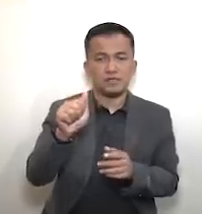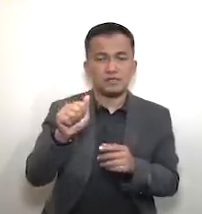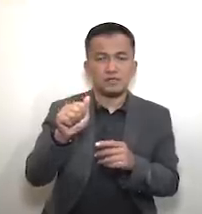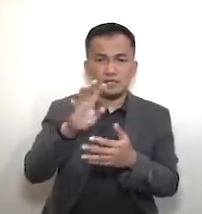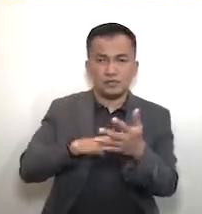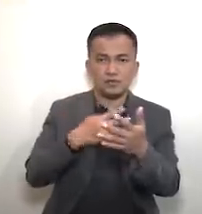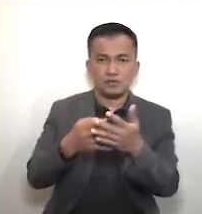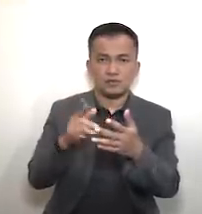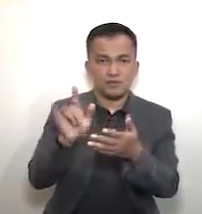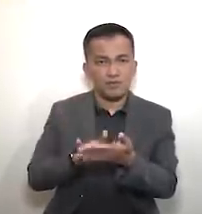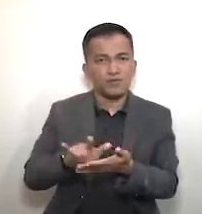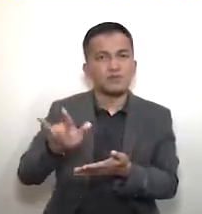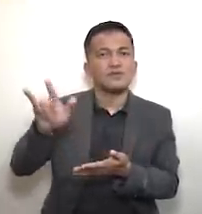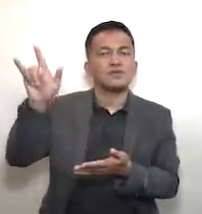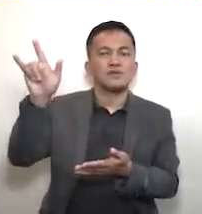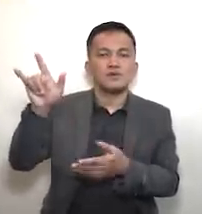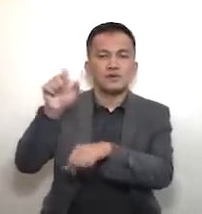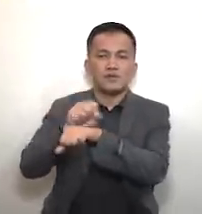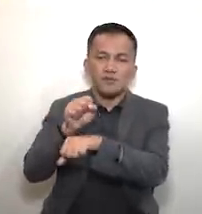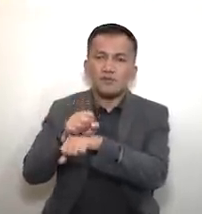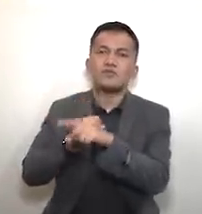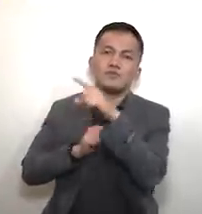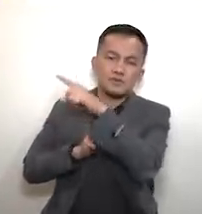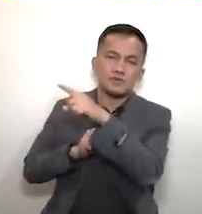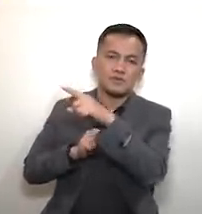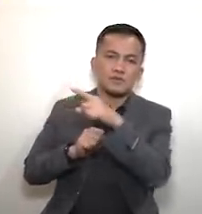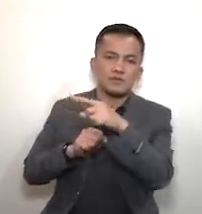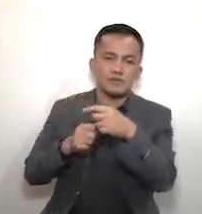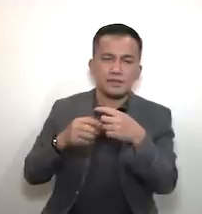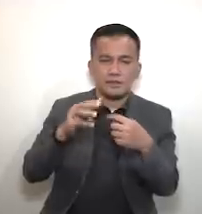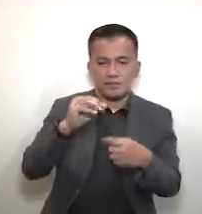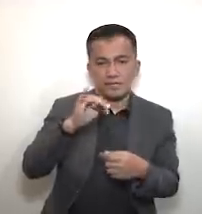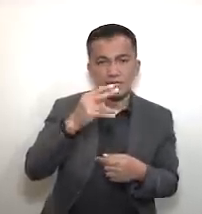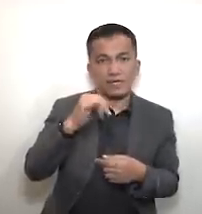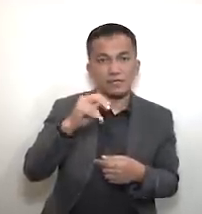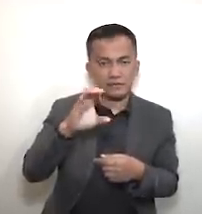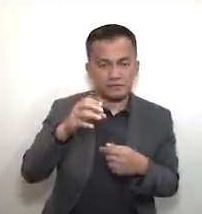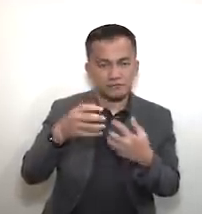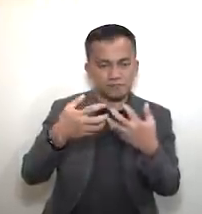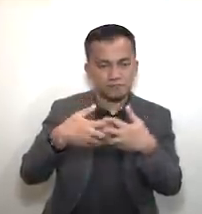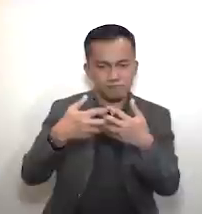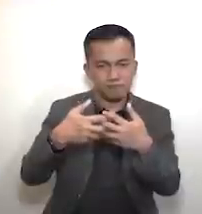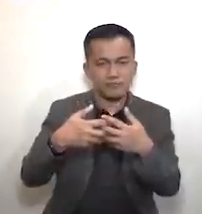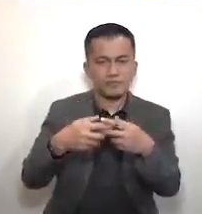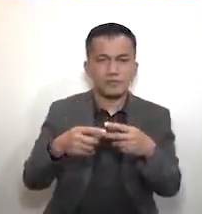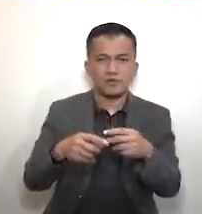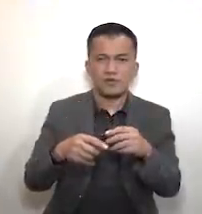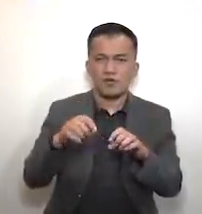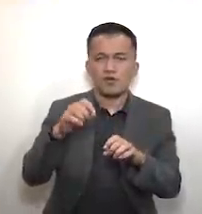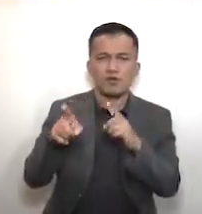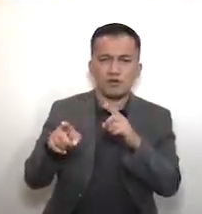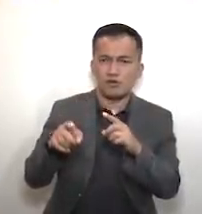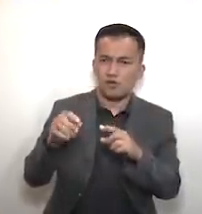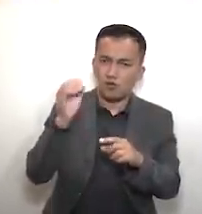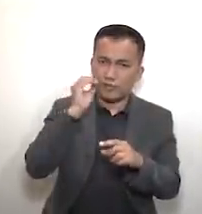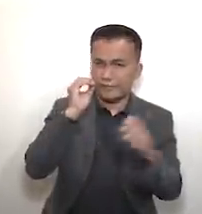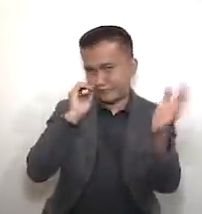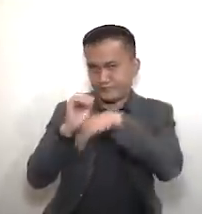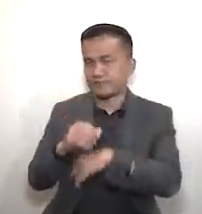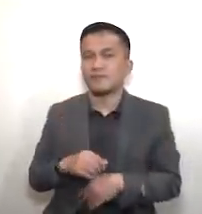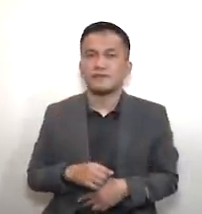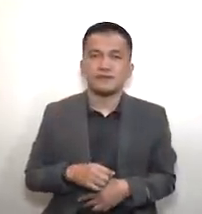na pumunta ng abroad. At siya po ay magtatrabaho bilang isang mekaniko. Ba? Odette, halika rito.